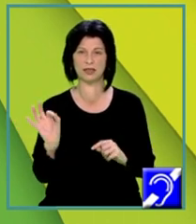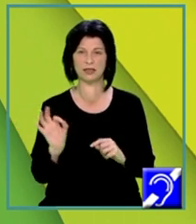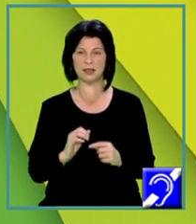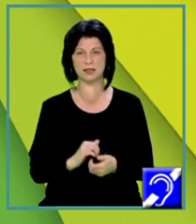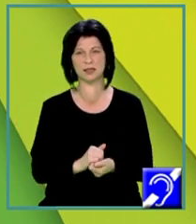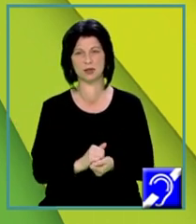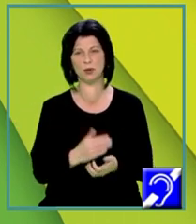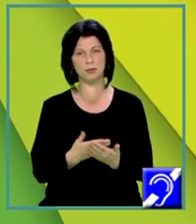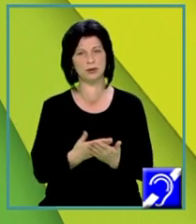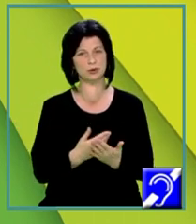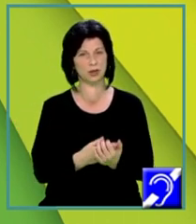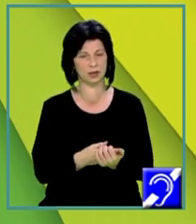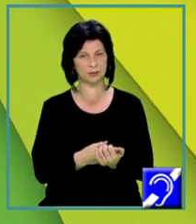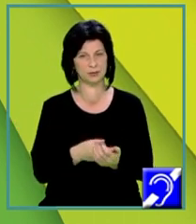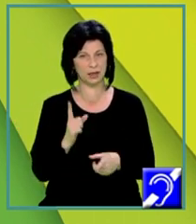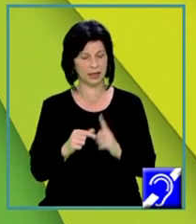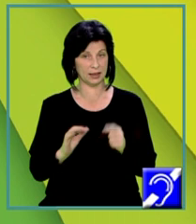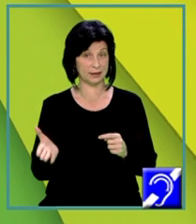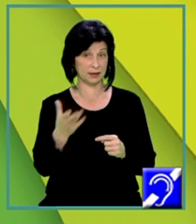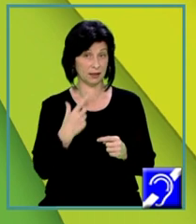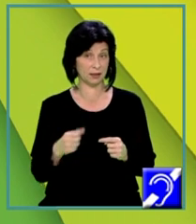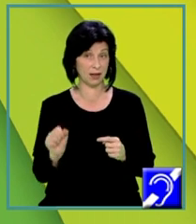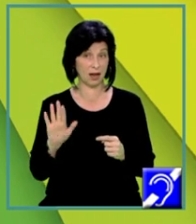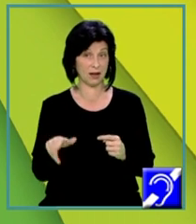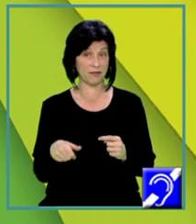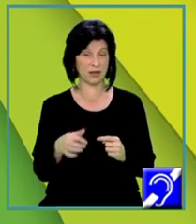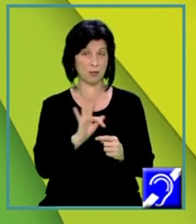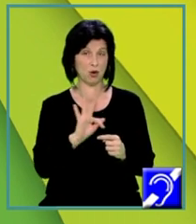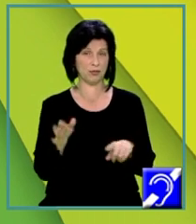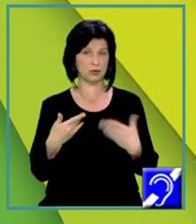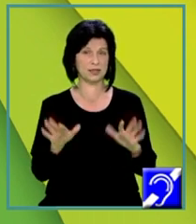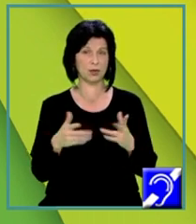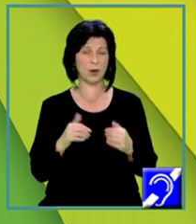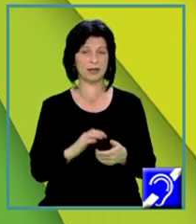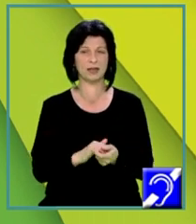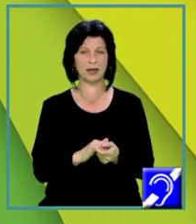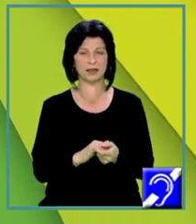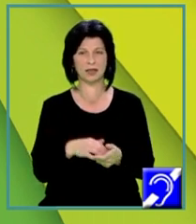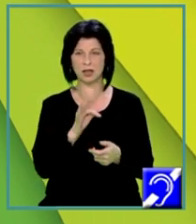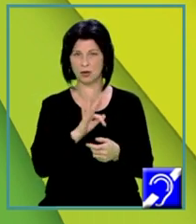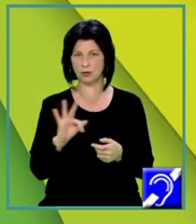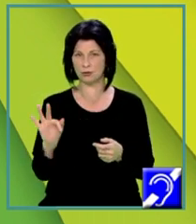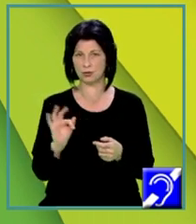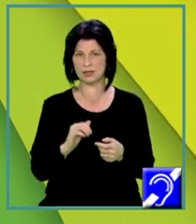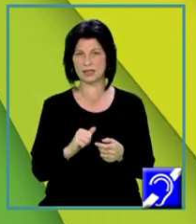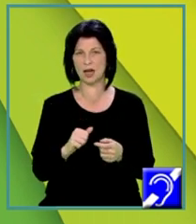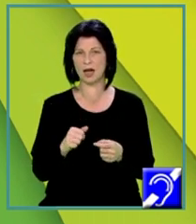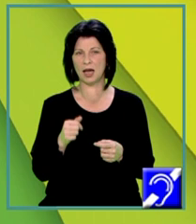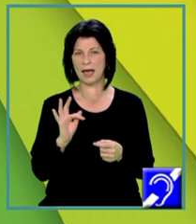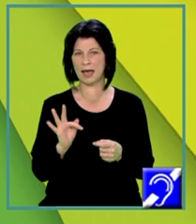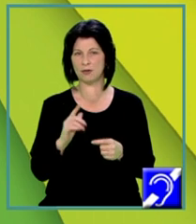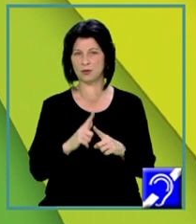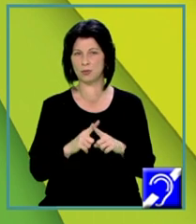pentru că dacă luăm o funcție are Care este de cu malware avem funcția f plus o în punctul x înseamnă suma numerelor